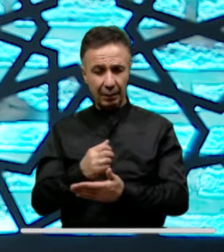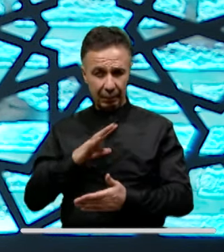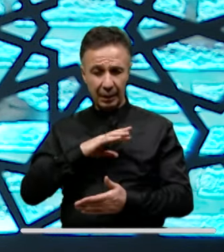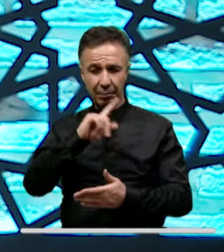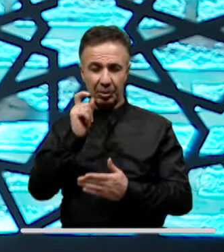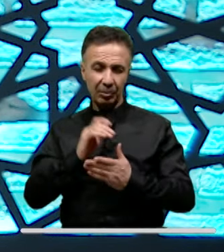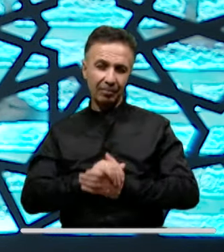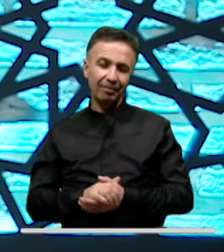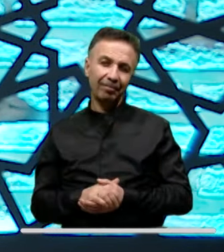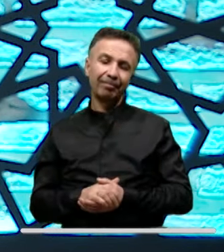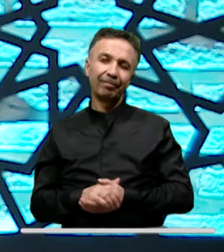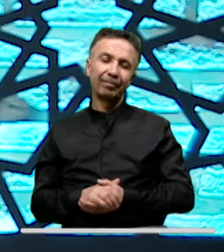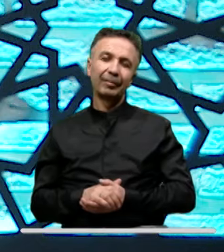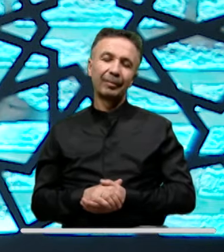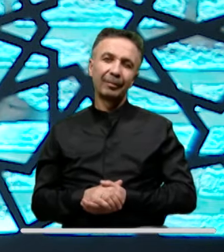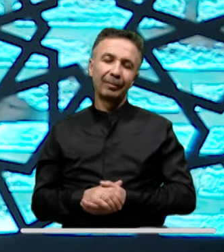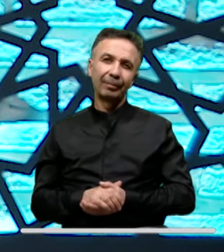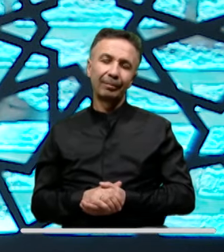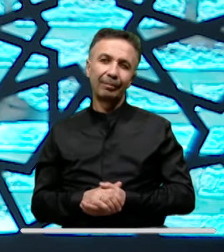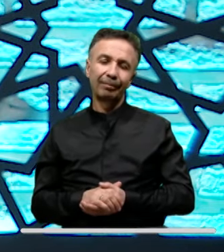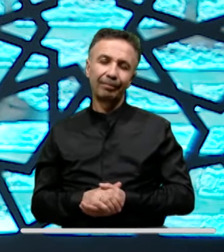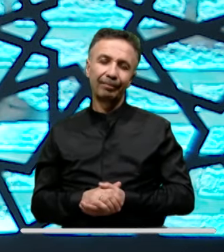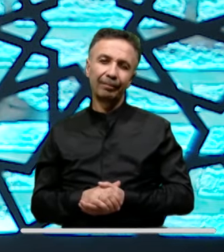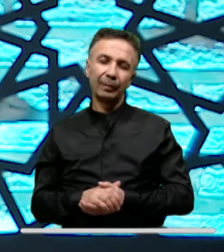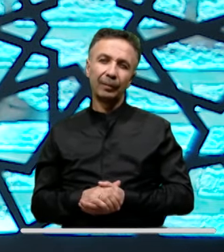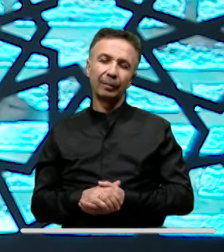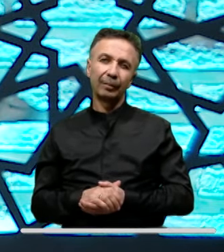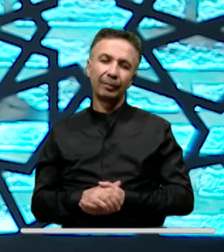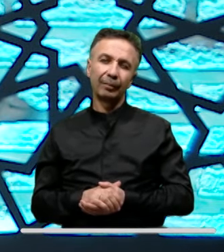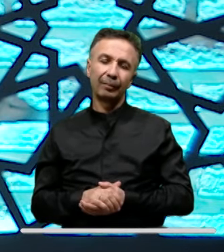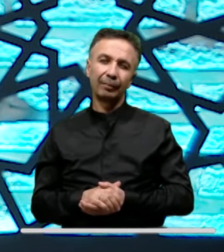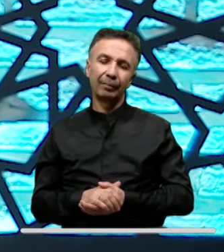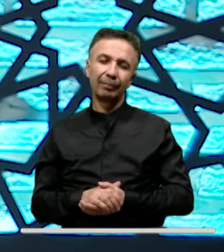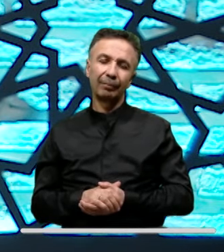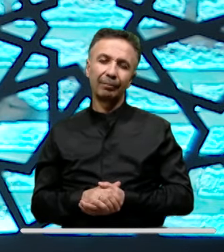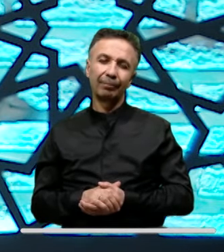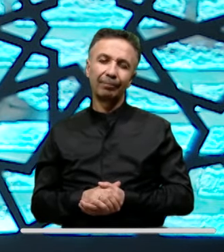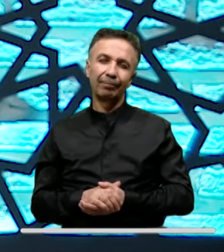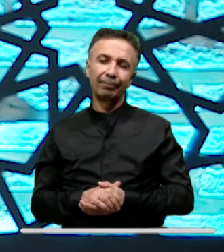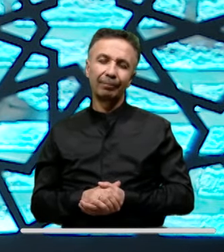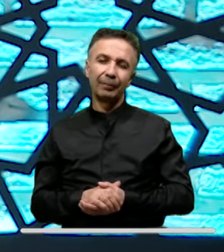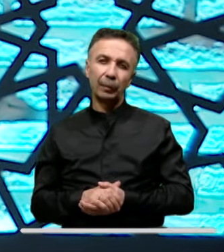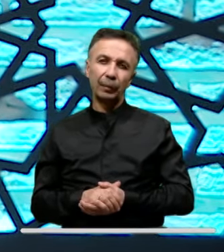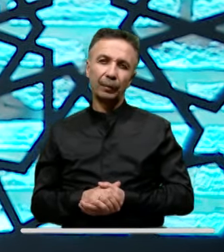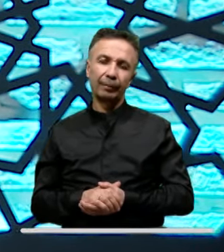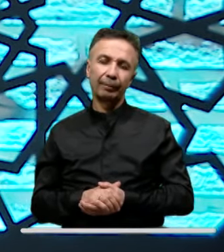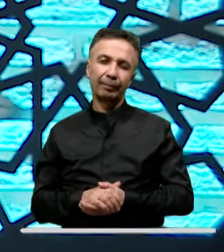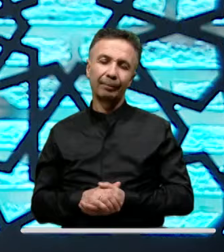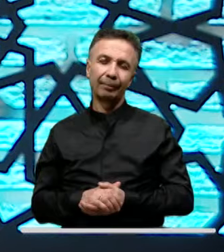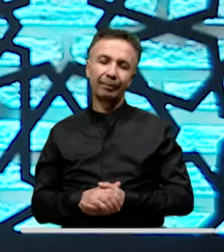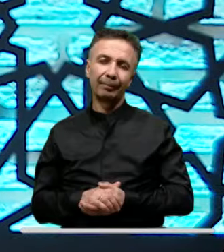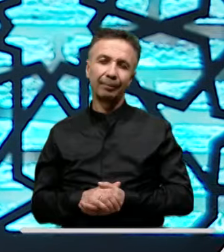diliyorum. Bir an evvel sıhhatine kavuşur da bugünleri şöyle hayırla yad edersiniz. Kahramanmaraş'a da selam olsun, hayırlı akşamlar.